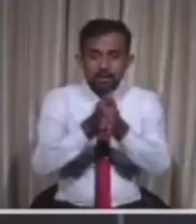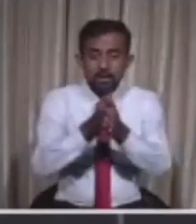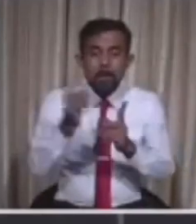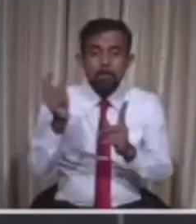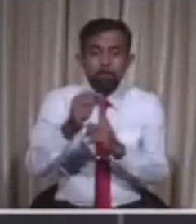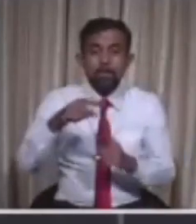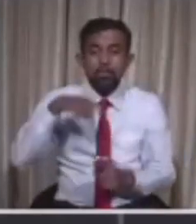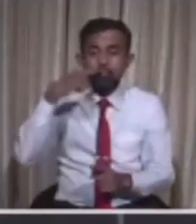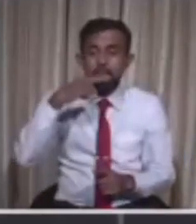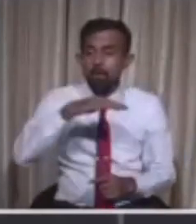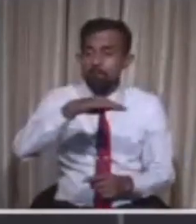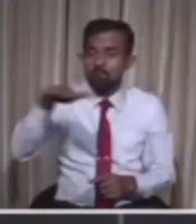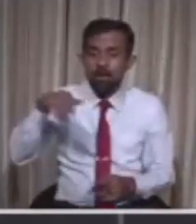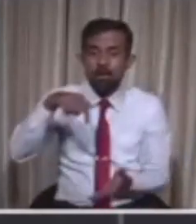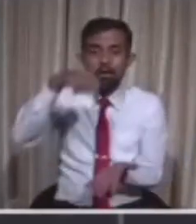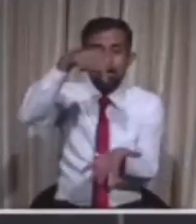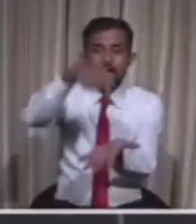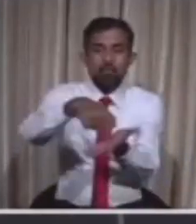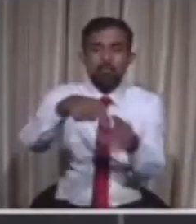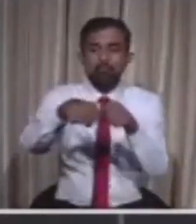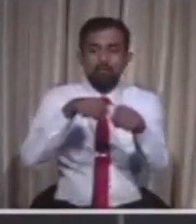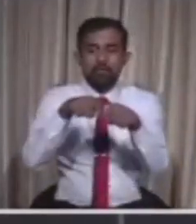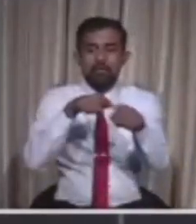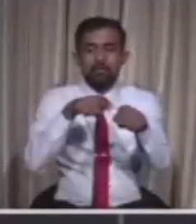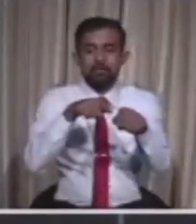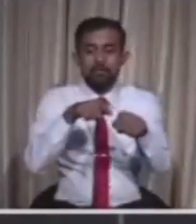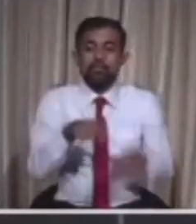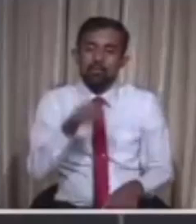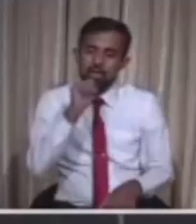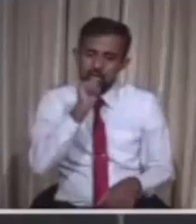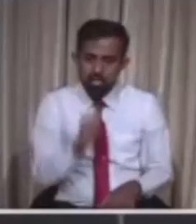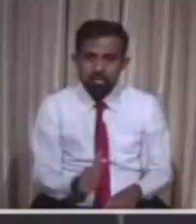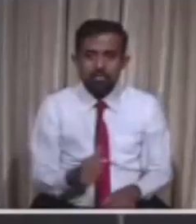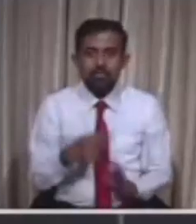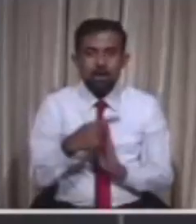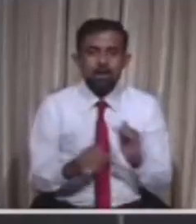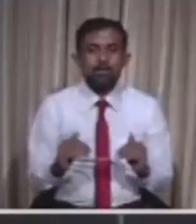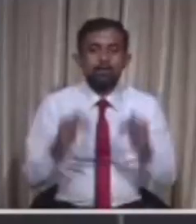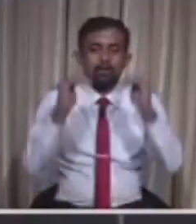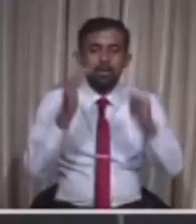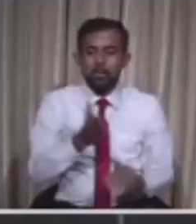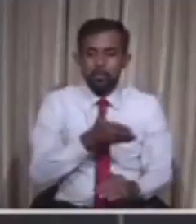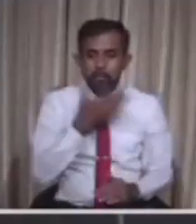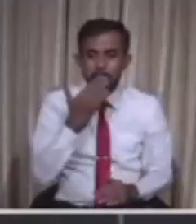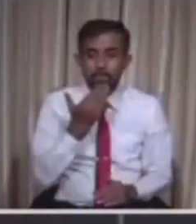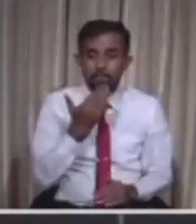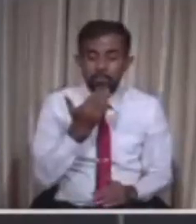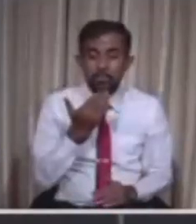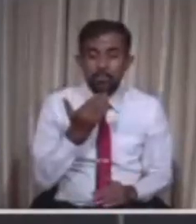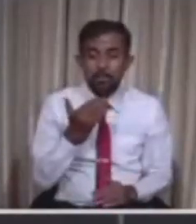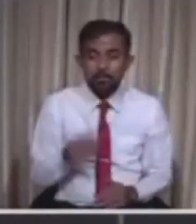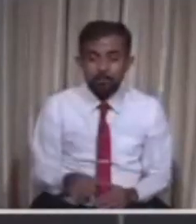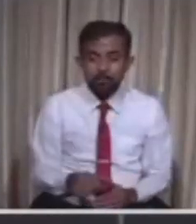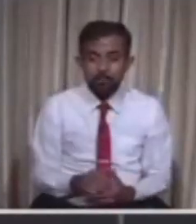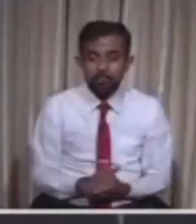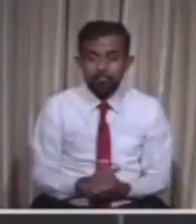පැසිෆික් සාගරයේ කේන්ද්‍රස්ථානය හැටියට. ඕක තමයි ඇත්ත වශයෙන්ම මේ රට දියුණු කරන්න තියෙන මේ මේ